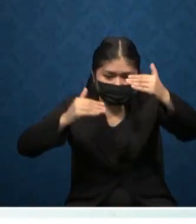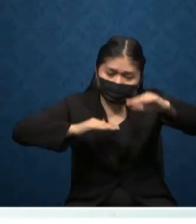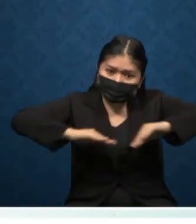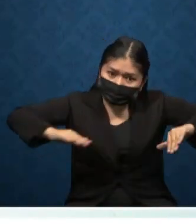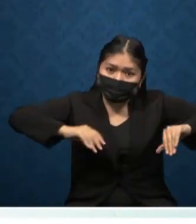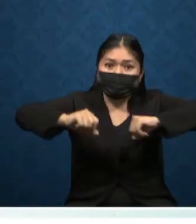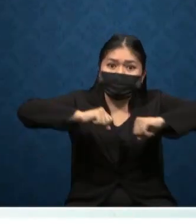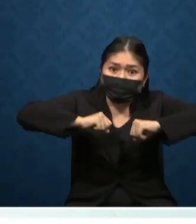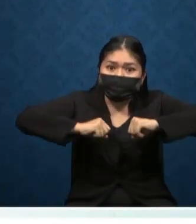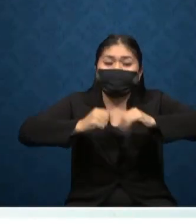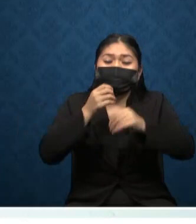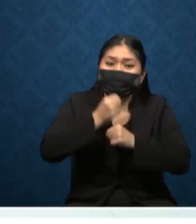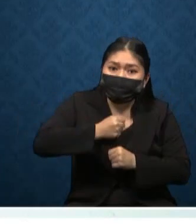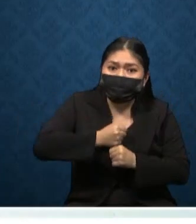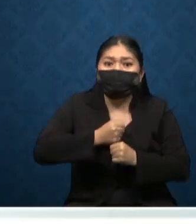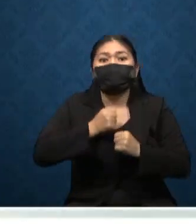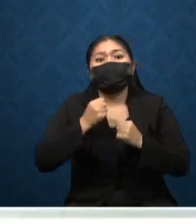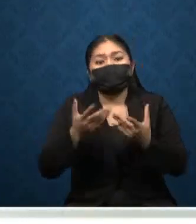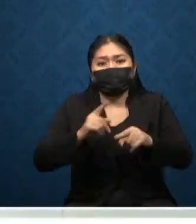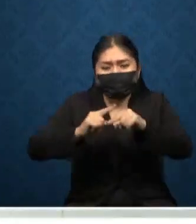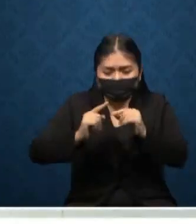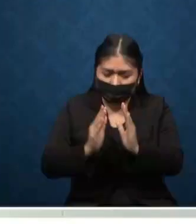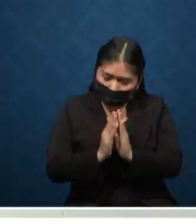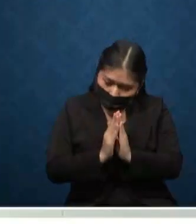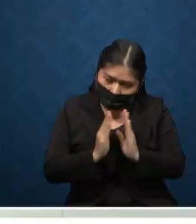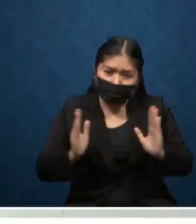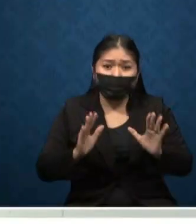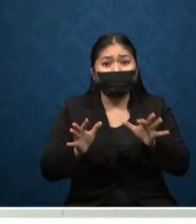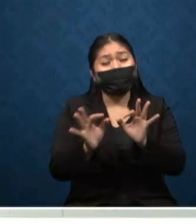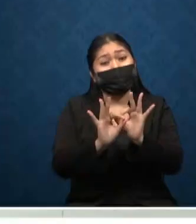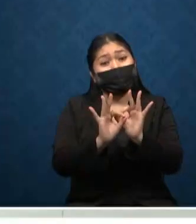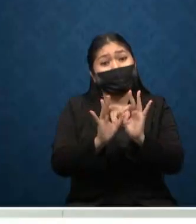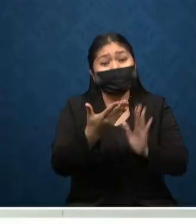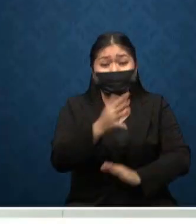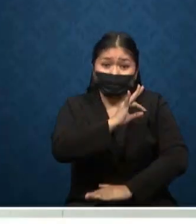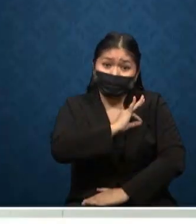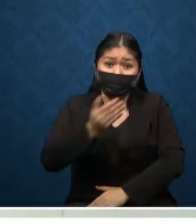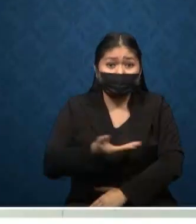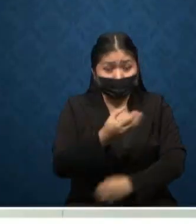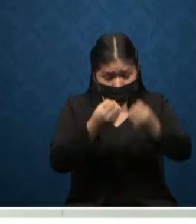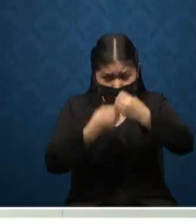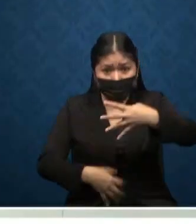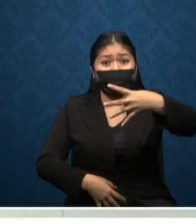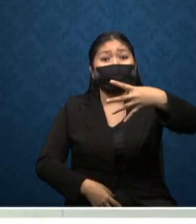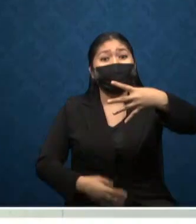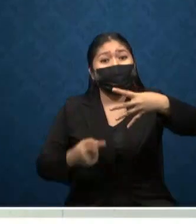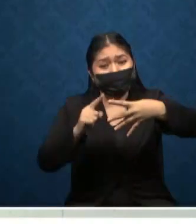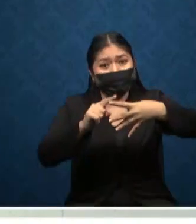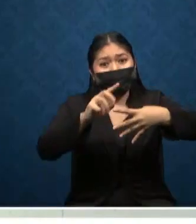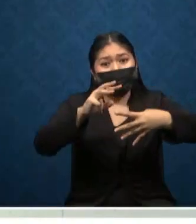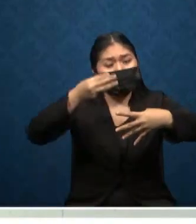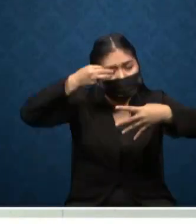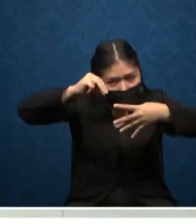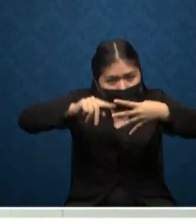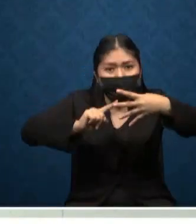ตรีผู้สูงอายุคนพิการและผู้ด้อยโอกาสต้องขอบคุณท่านสมาชิกทั้ง4ท่านนะครับก็คือท่านอาจารย์มนเทียนบุญ